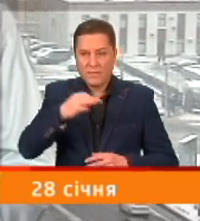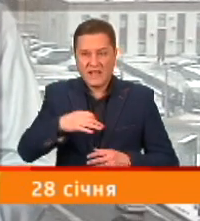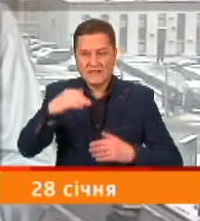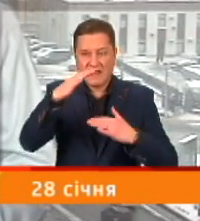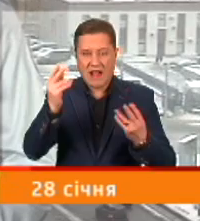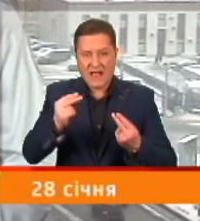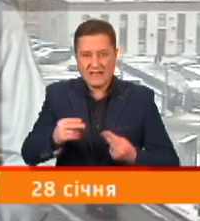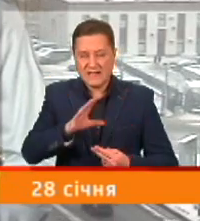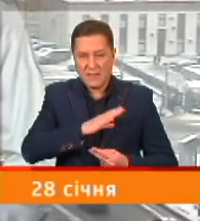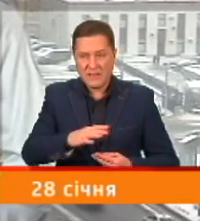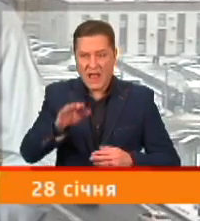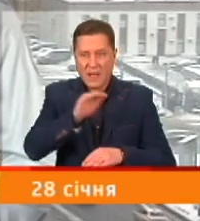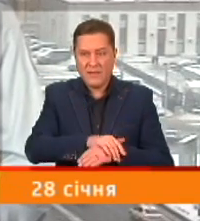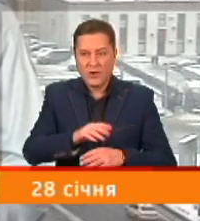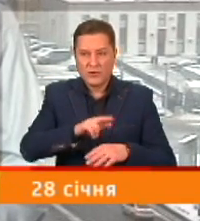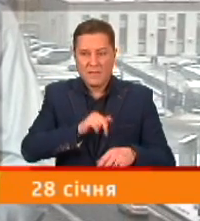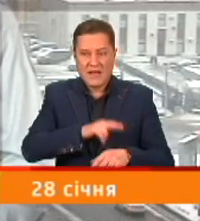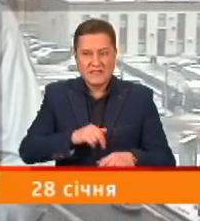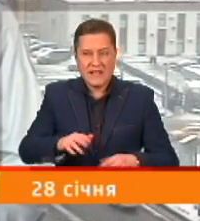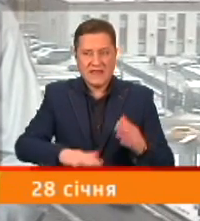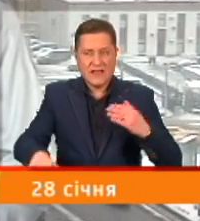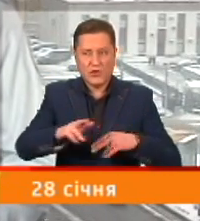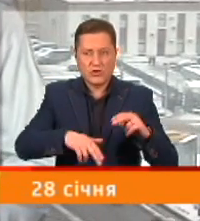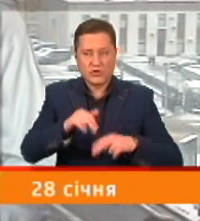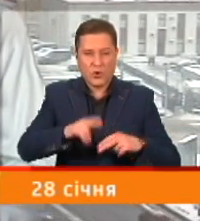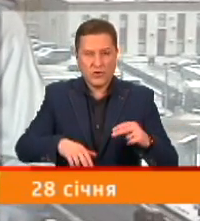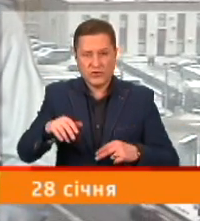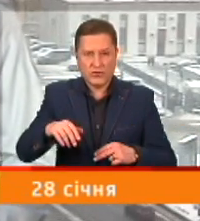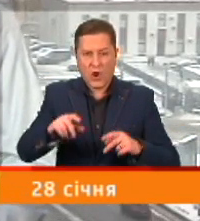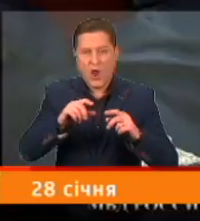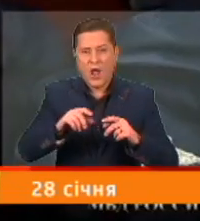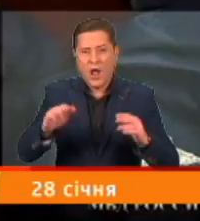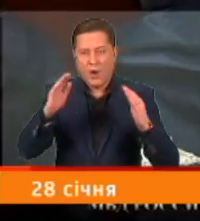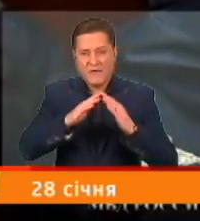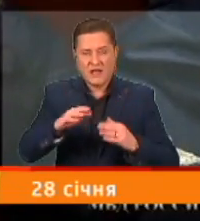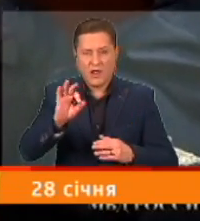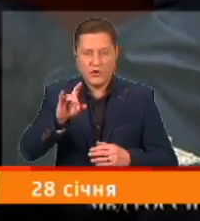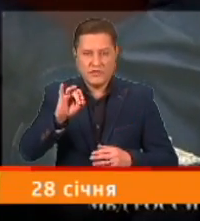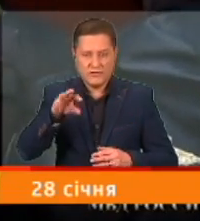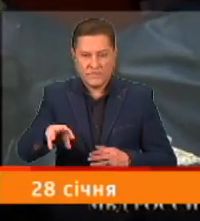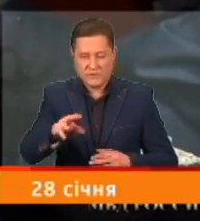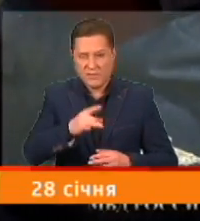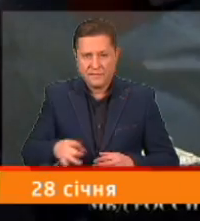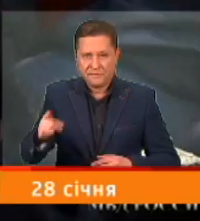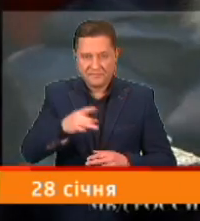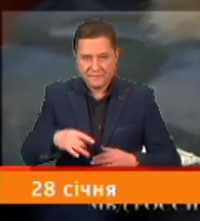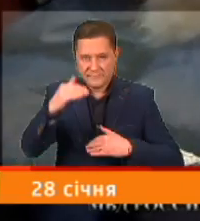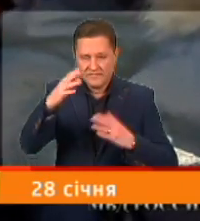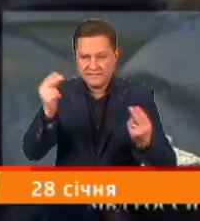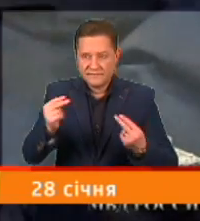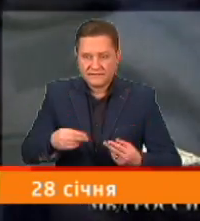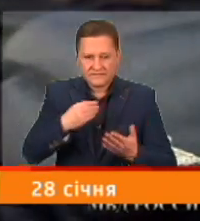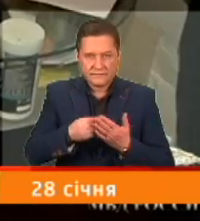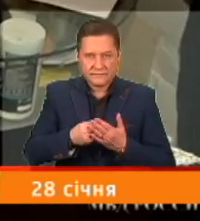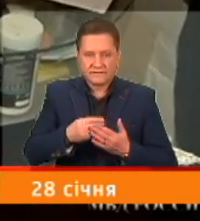обнаружена полицейскими на территории строящегося объекта в Одинцовском районе. Картина Архипа Куінджі оцінена